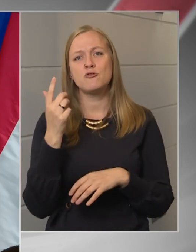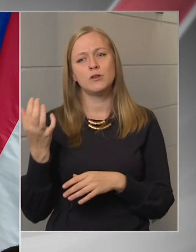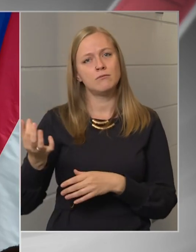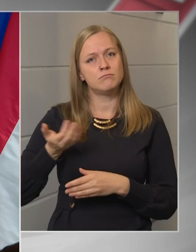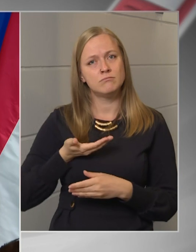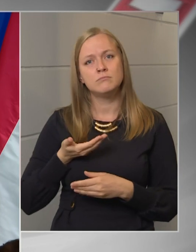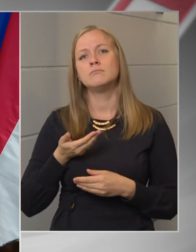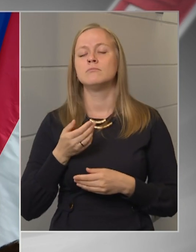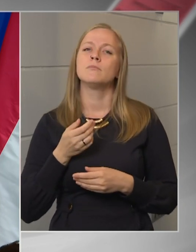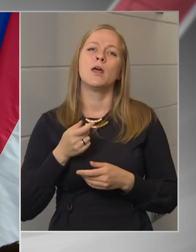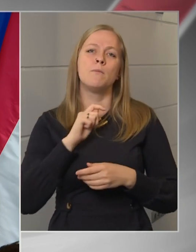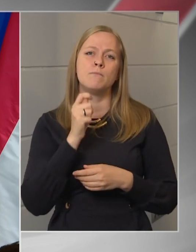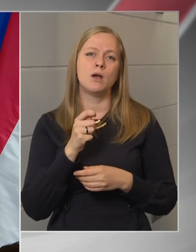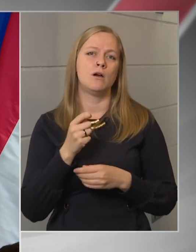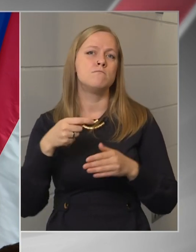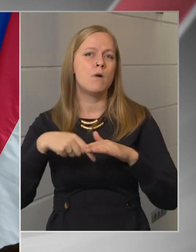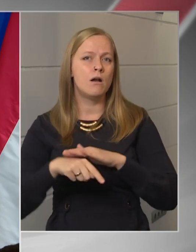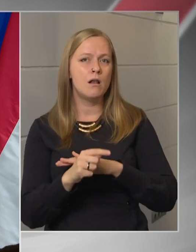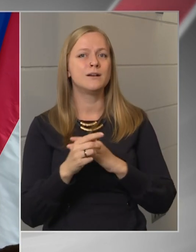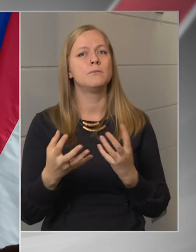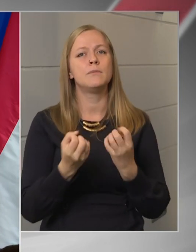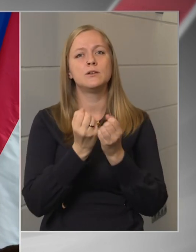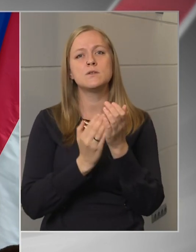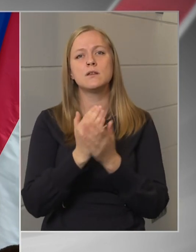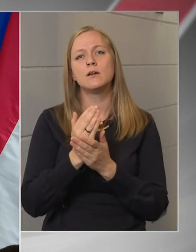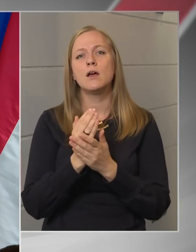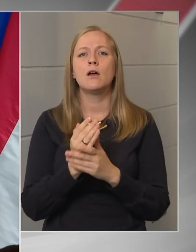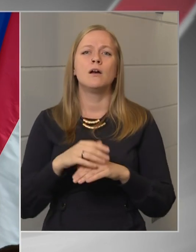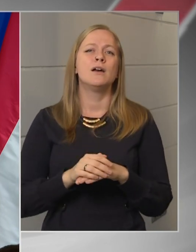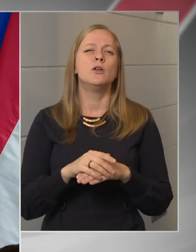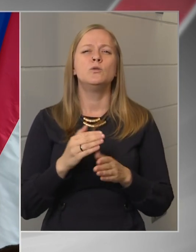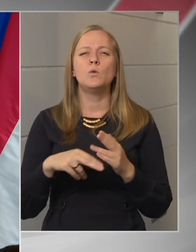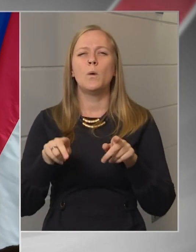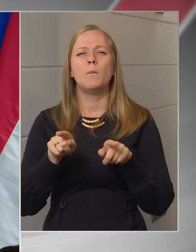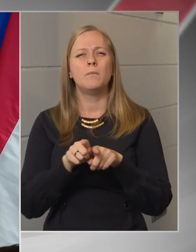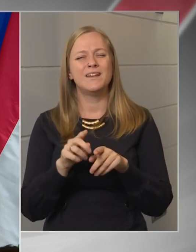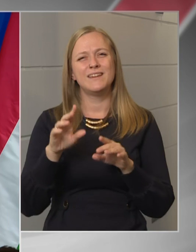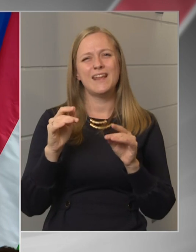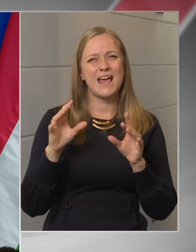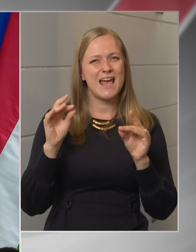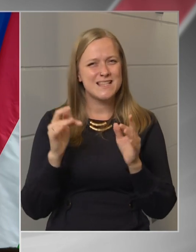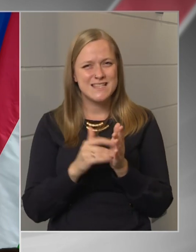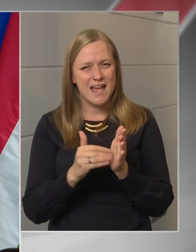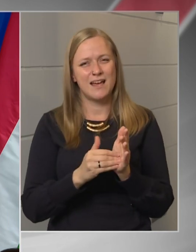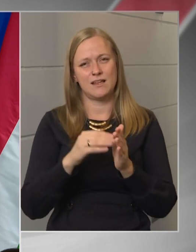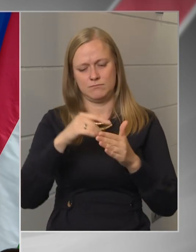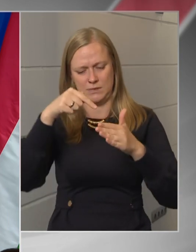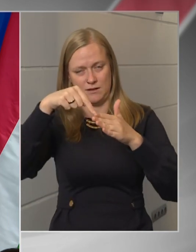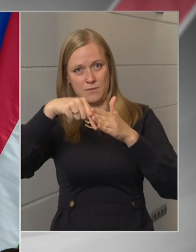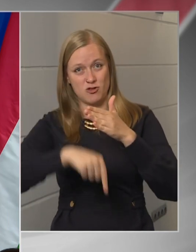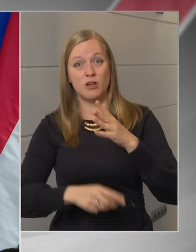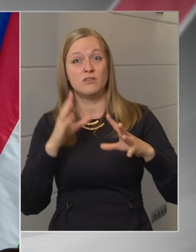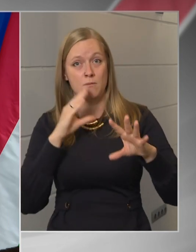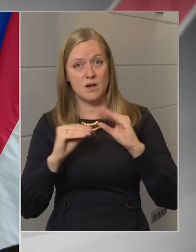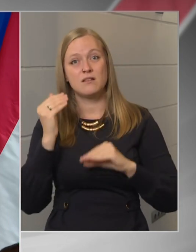megkeresés a Magyar Barlangi Mentőszolgálathoz, hogy Törökország déli részén több mint ezer méteres mélységben egyébként tapasztalt